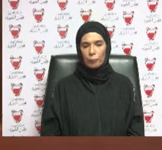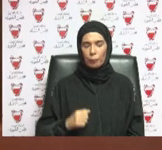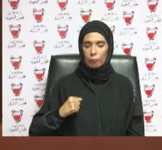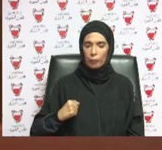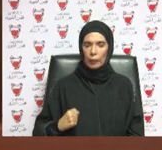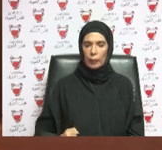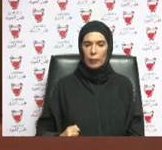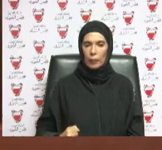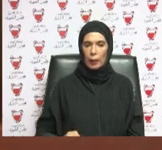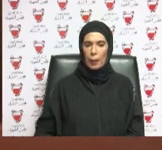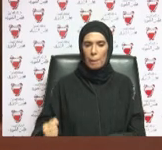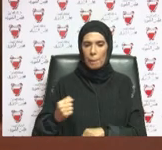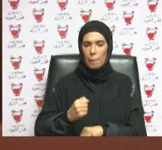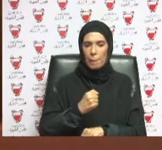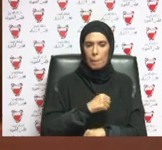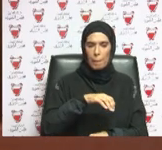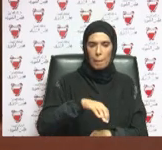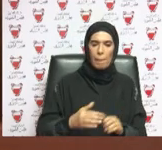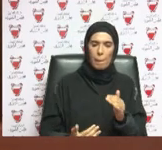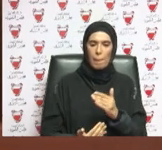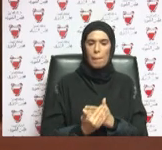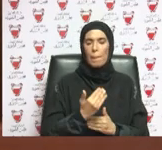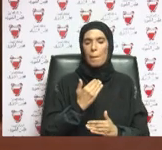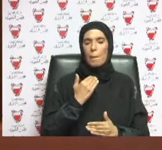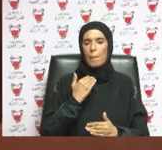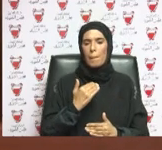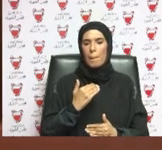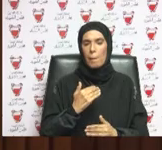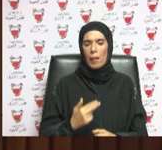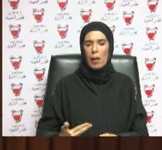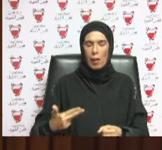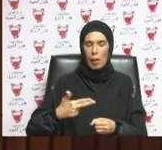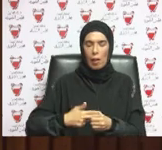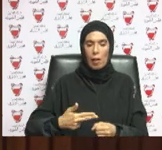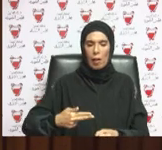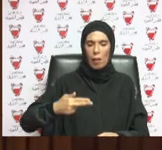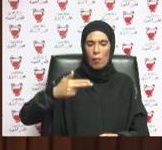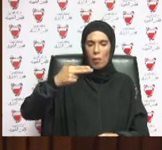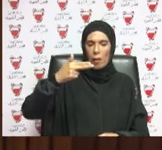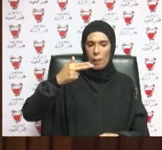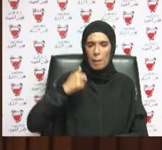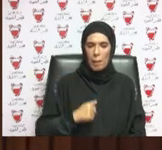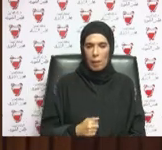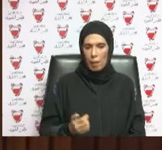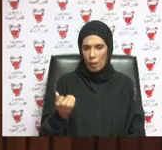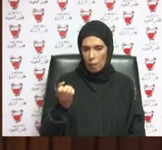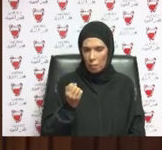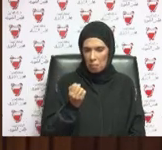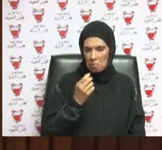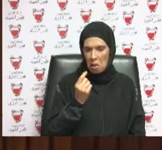أثناء تأسيس الدولة الحديثة النفط أو الغاز الذي كان محصولنا منهما